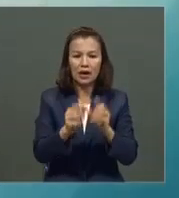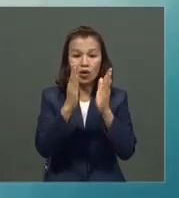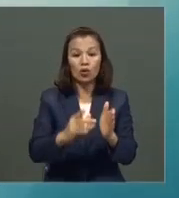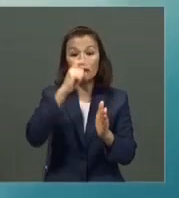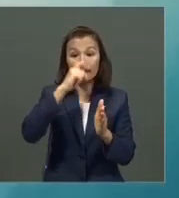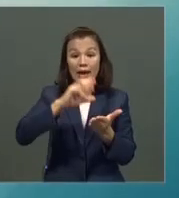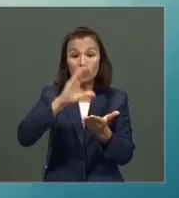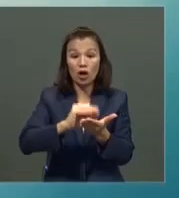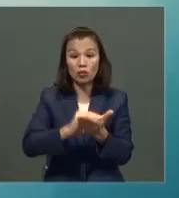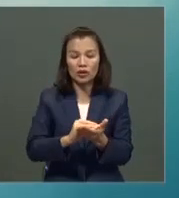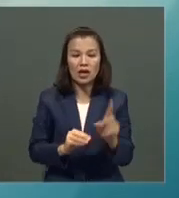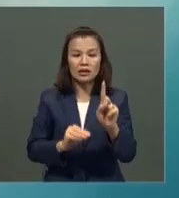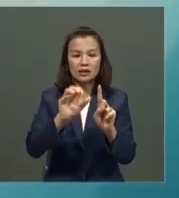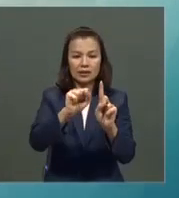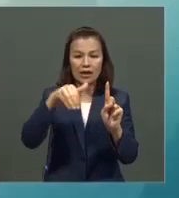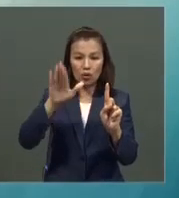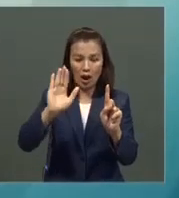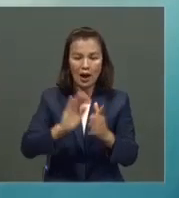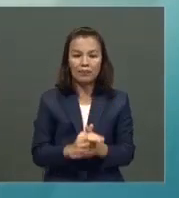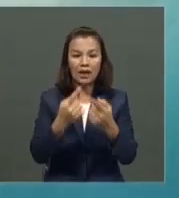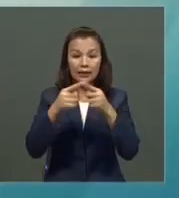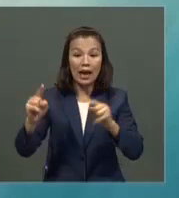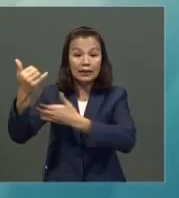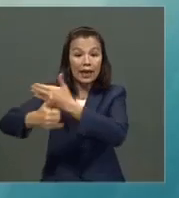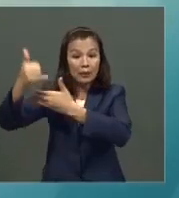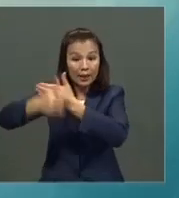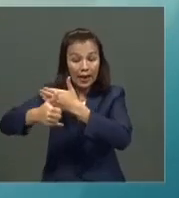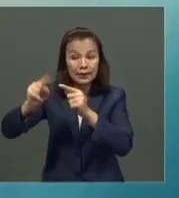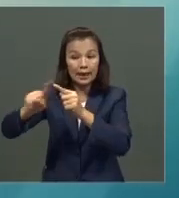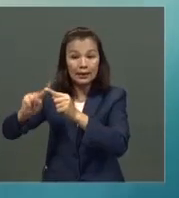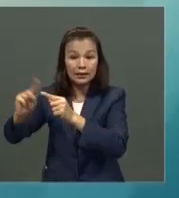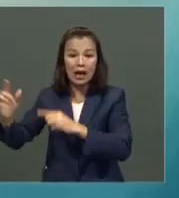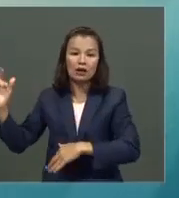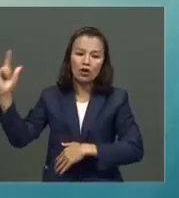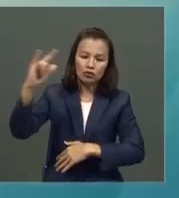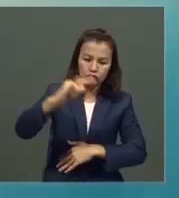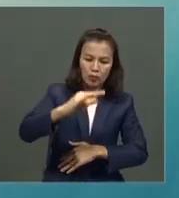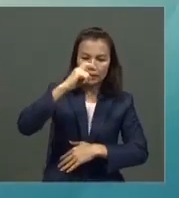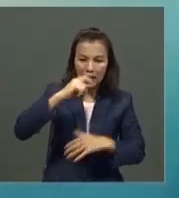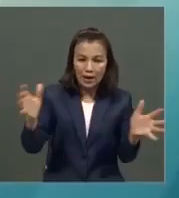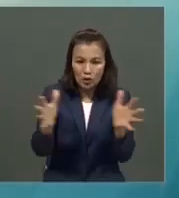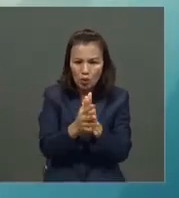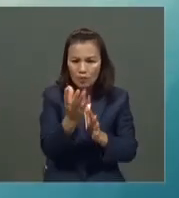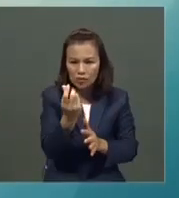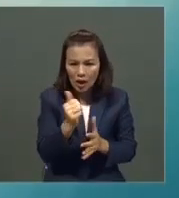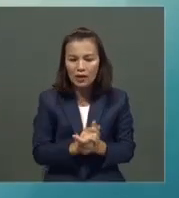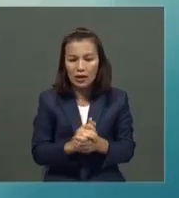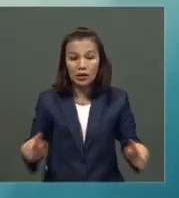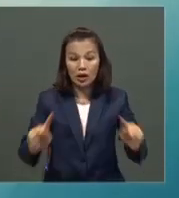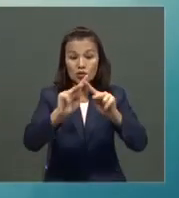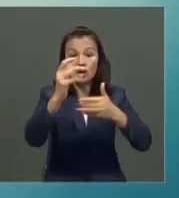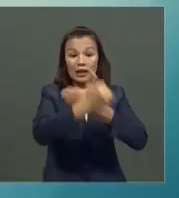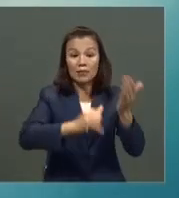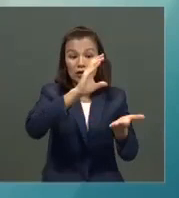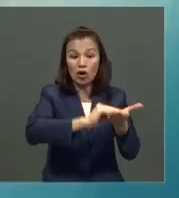ค่ะ 200,000 100,000 กว่านะคะต่างชาติที่เดินทางเข้ามาในประเทศไทยยอดรวมเนี่ยนะคะจากกระทรวงการต่างประเทศ